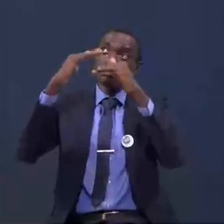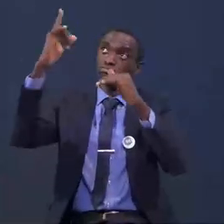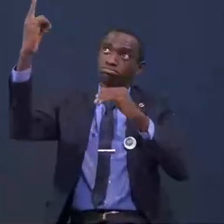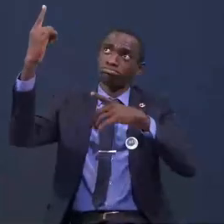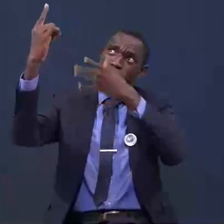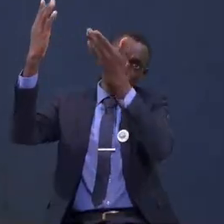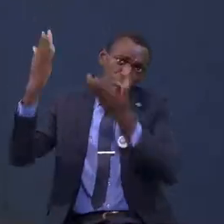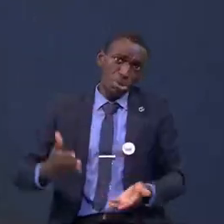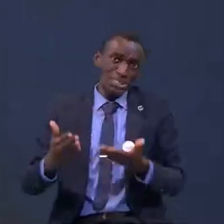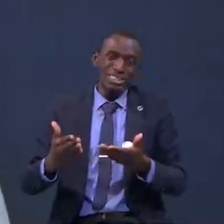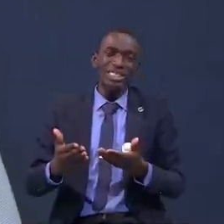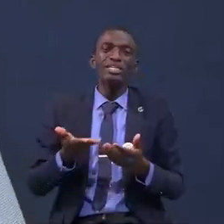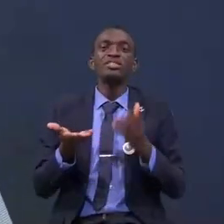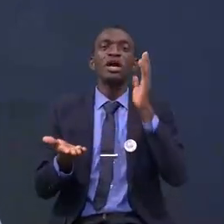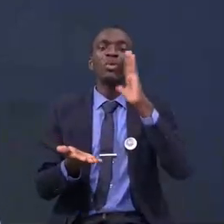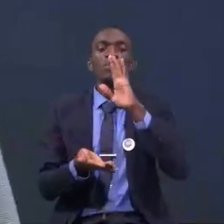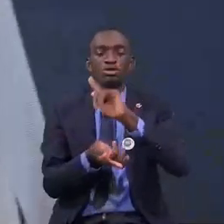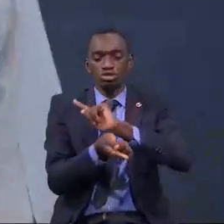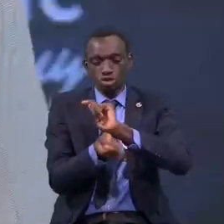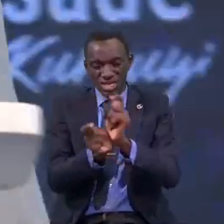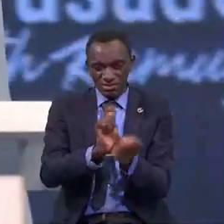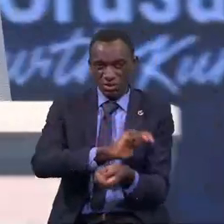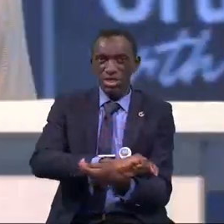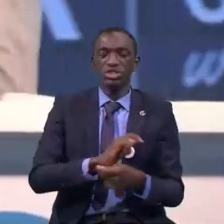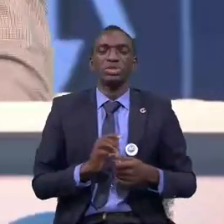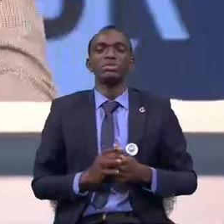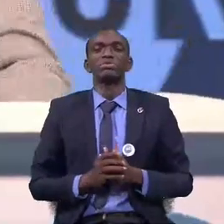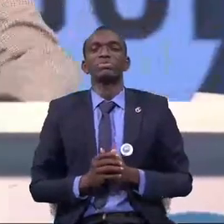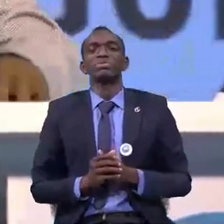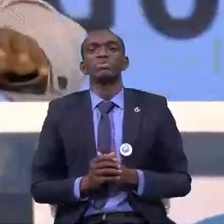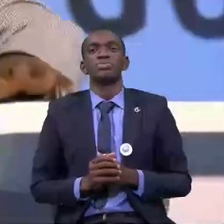quand quelque chose du ciel vient dans ta vie, il y aura la transformation.